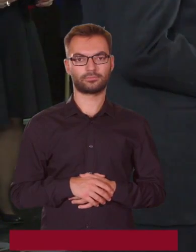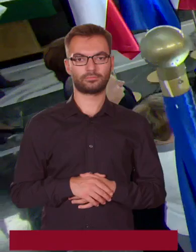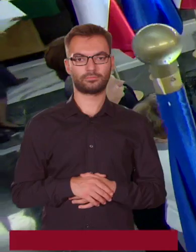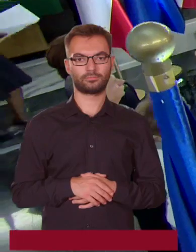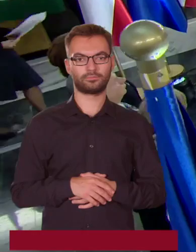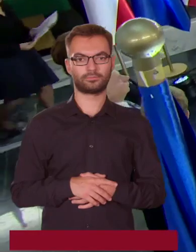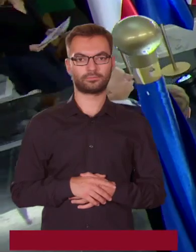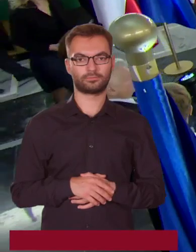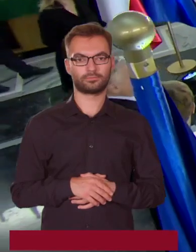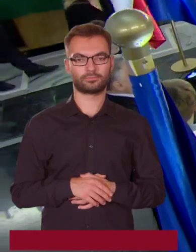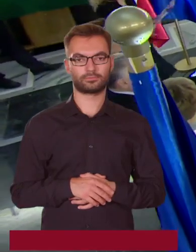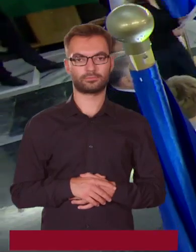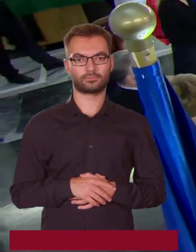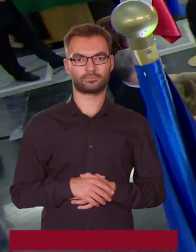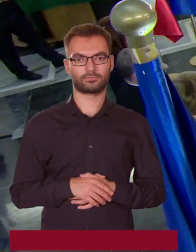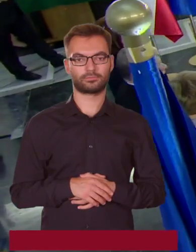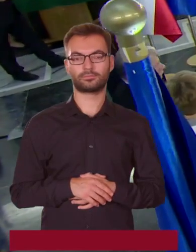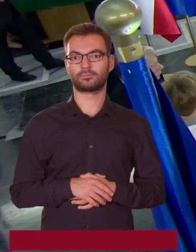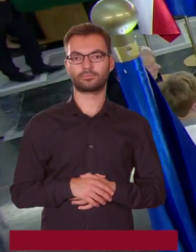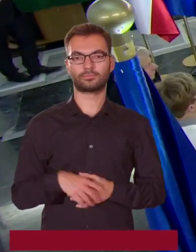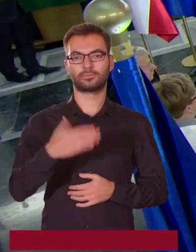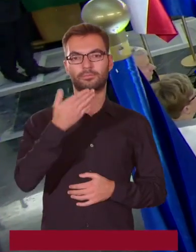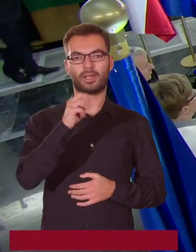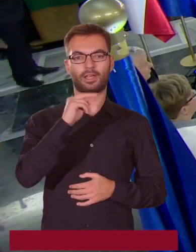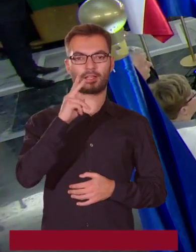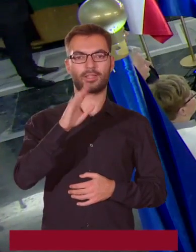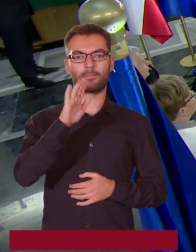Poproszę pana Marka Biernackiego.